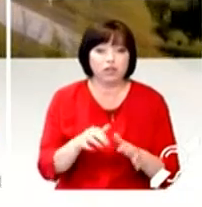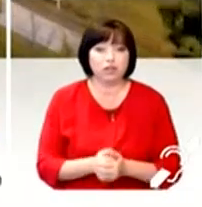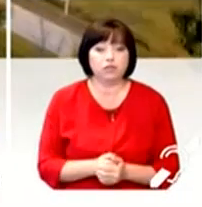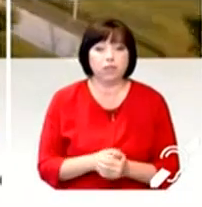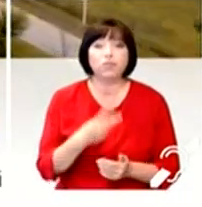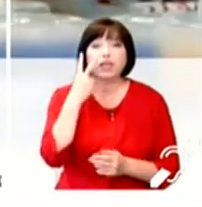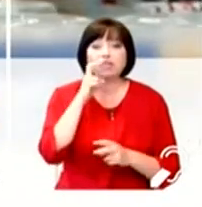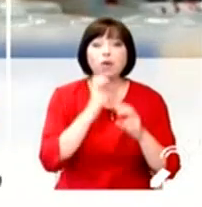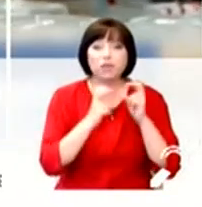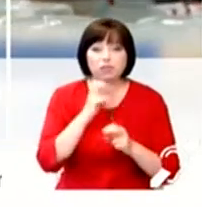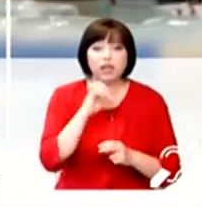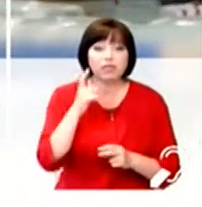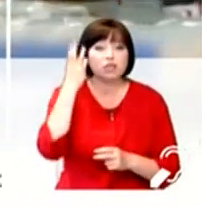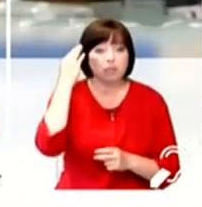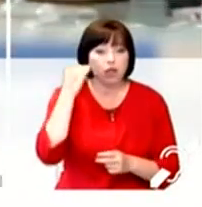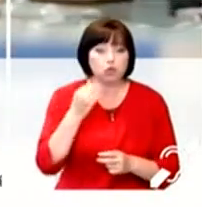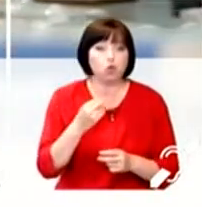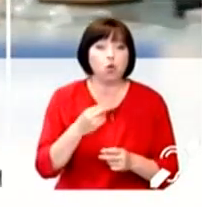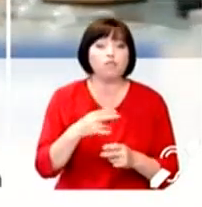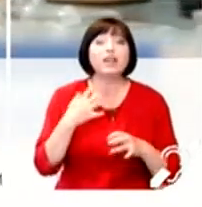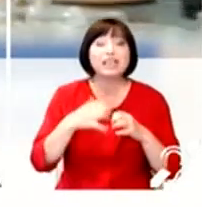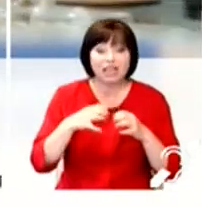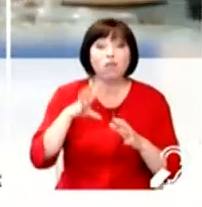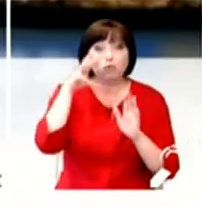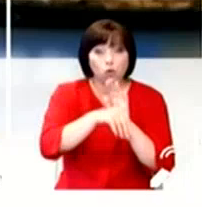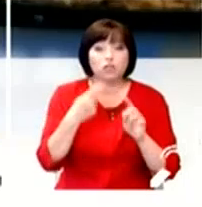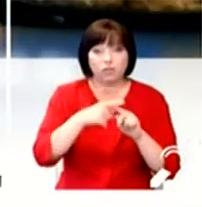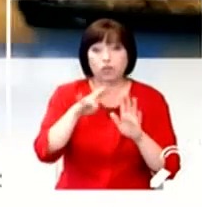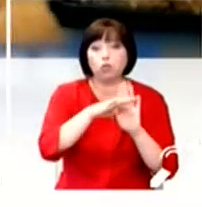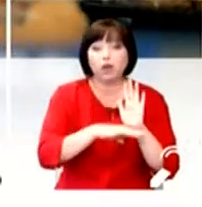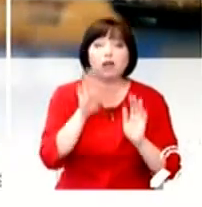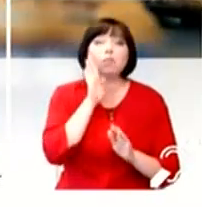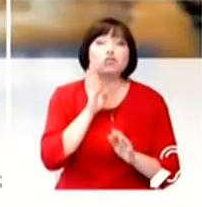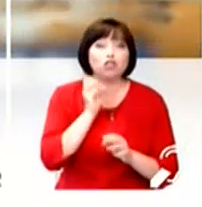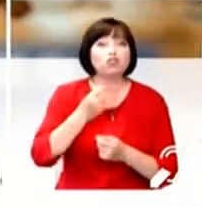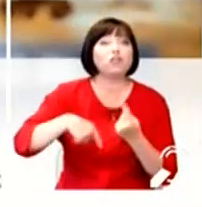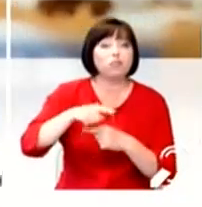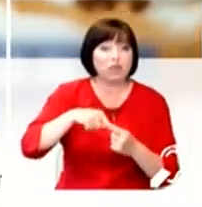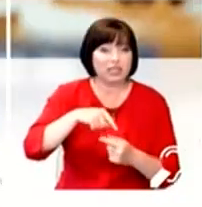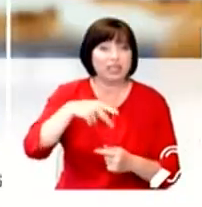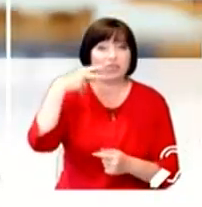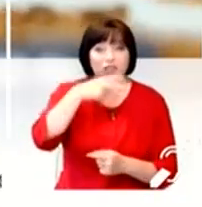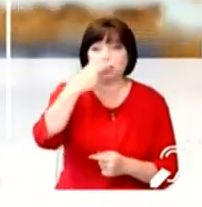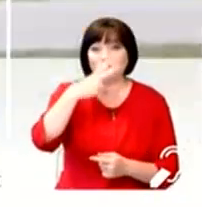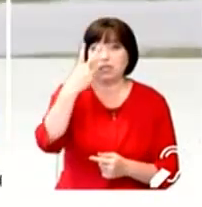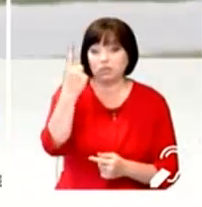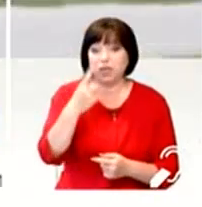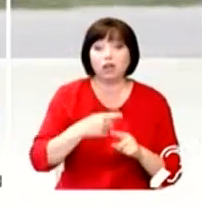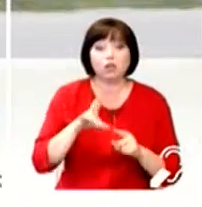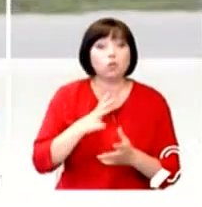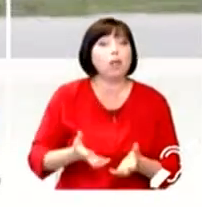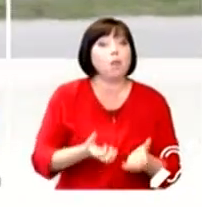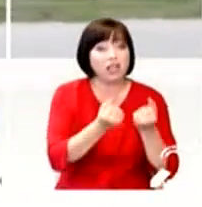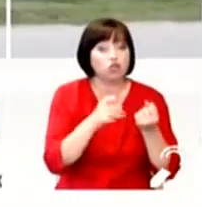Două întreprinderi din Republica Moldova sunt printre beneficiarele programului Femei în Afaceri în 2021, susținut de